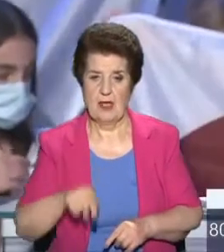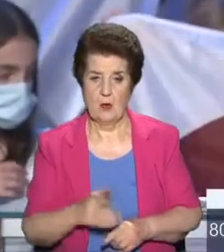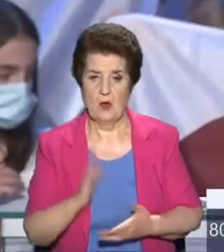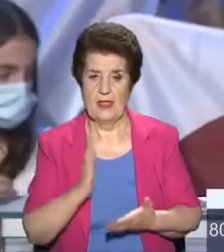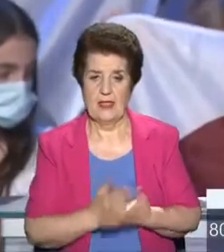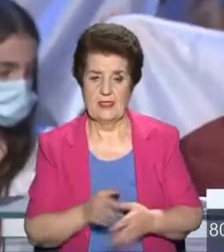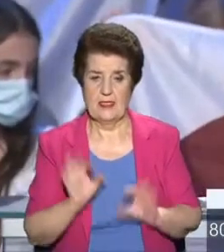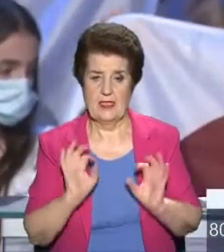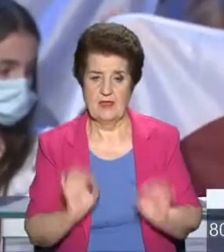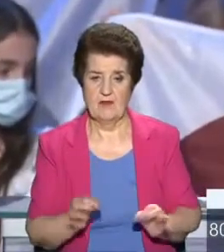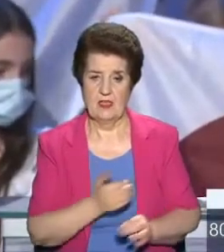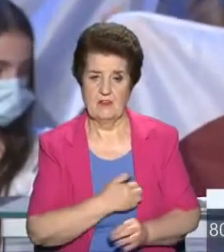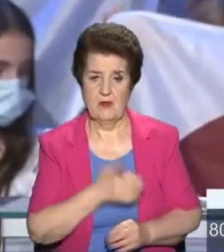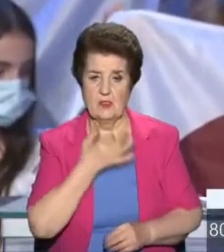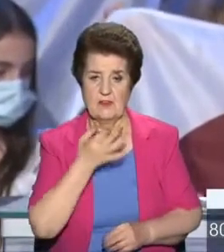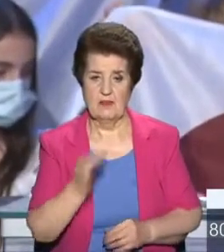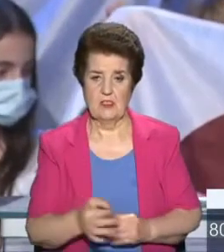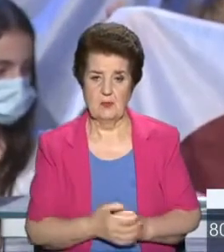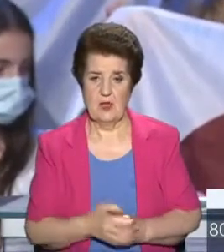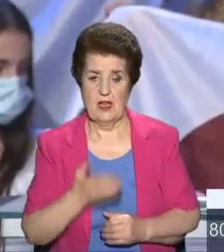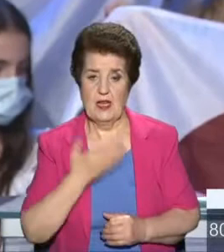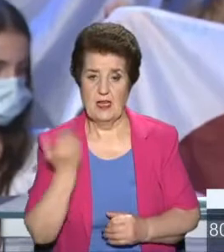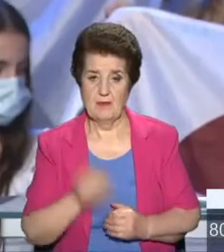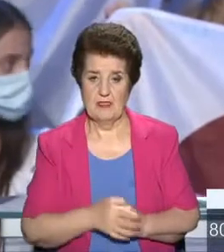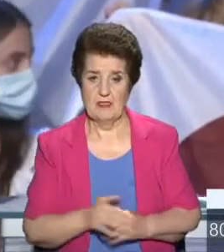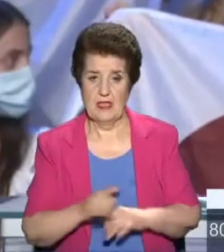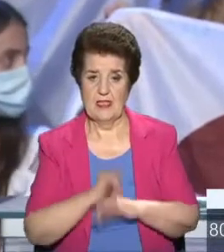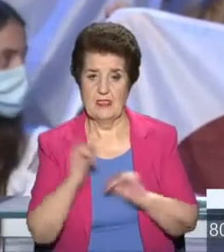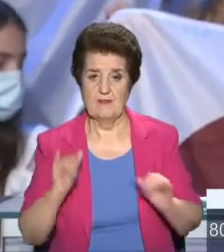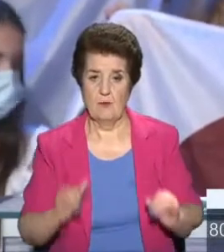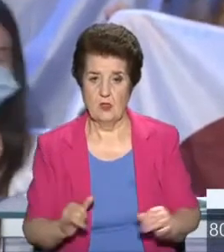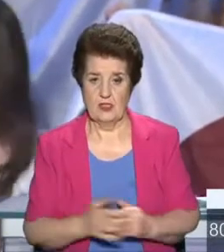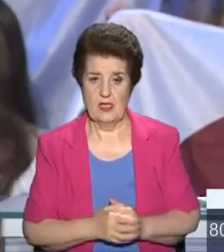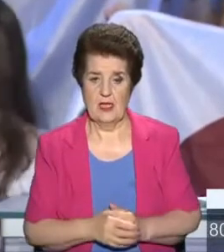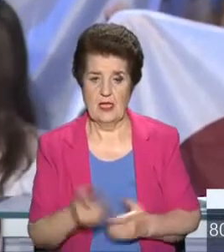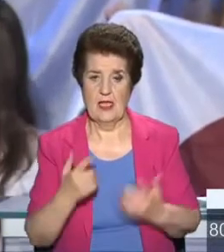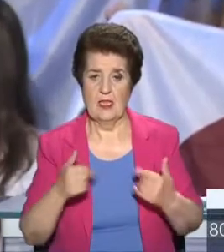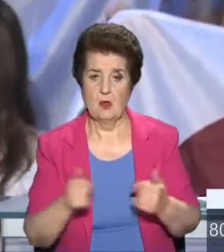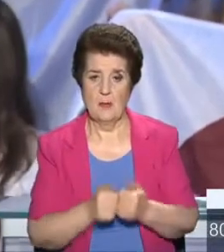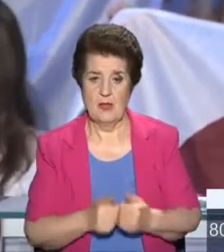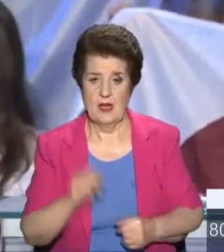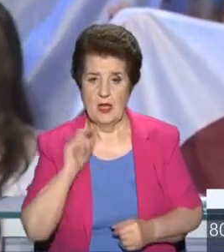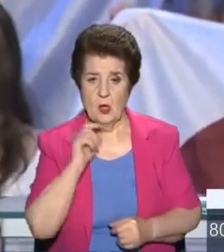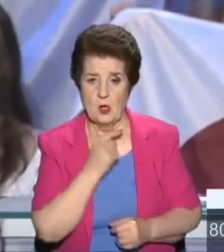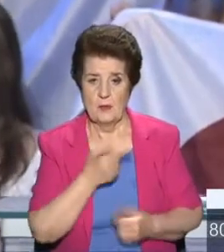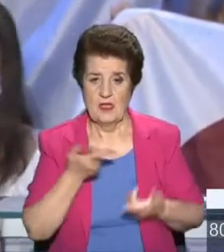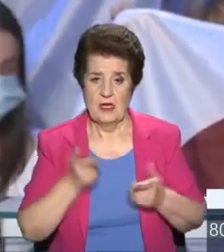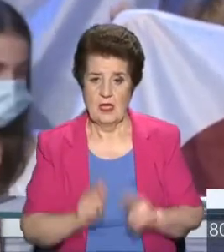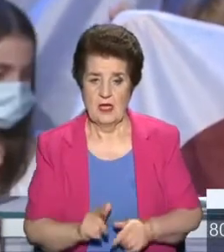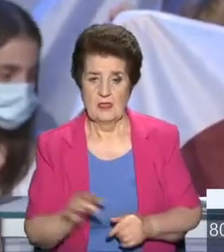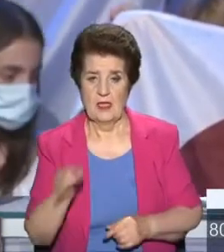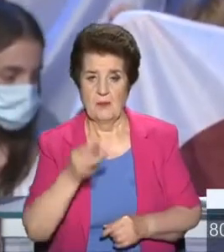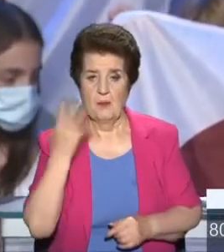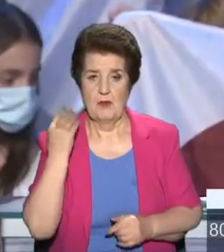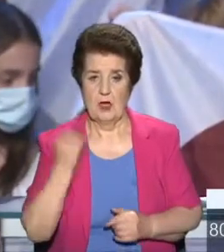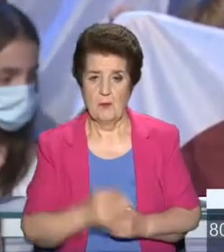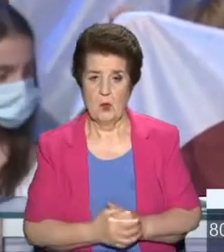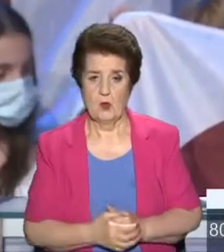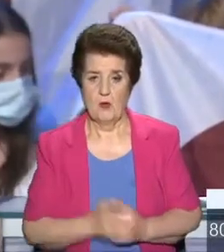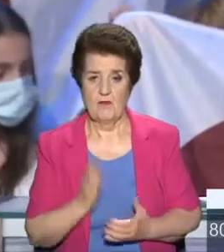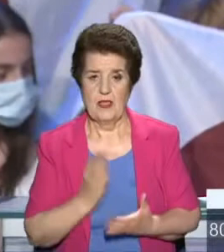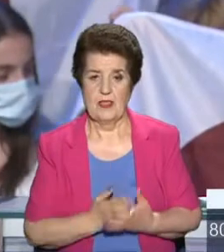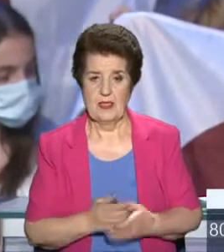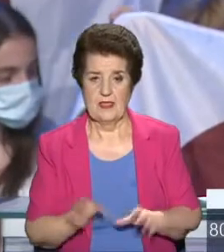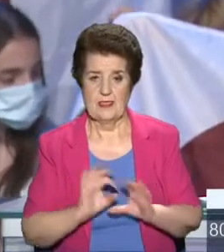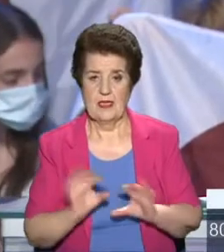adevărat și vreau să vă spun că na lipsa dezvoltării în domeniul economiei reale în Republica Moldova este